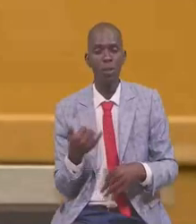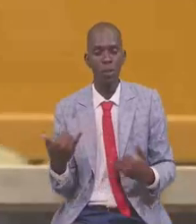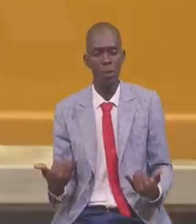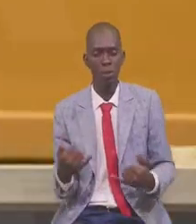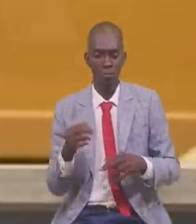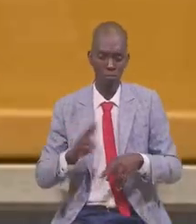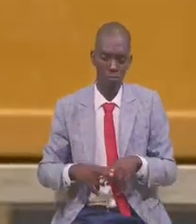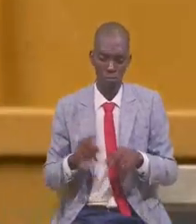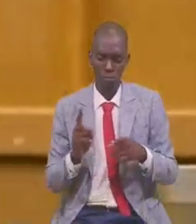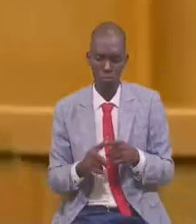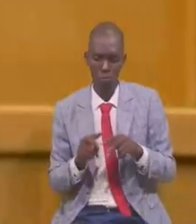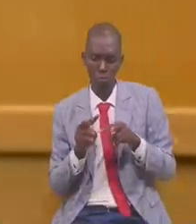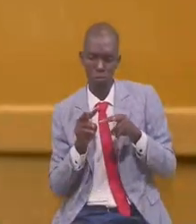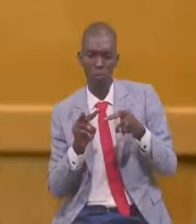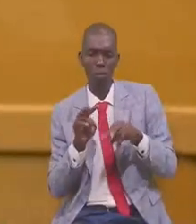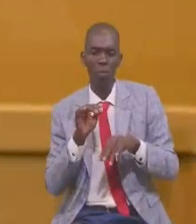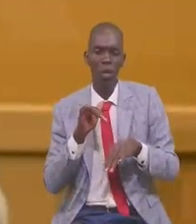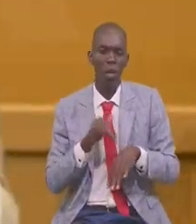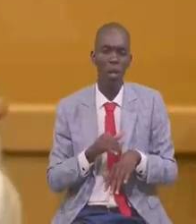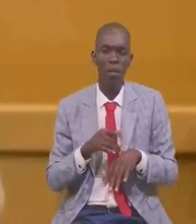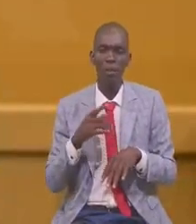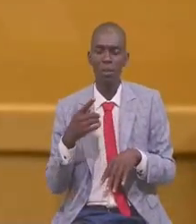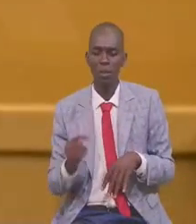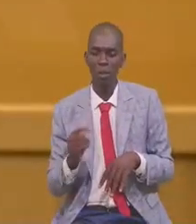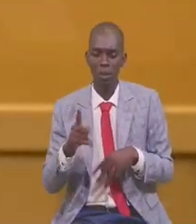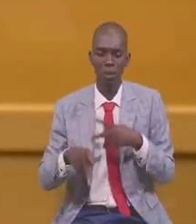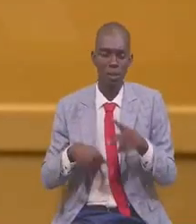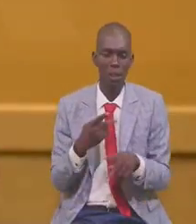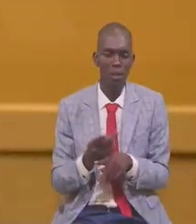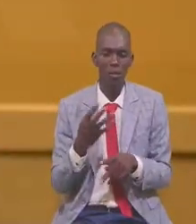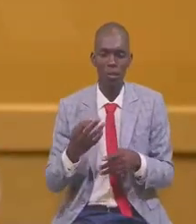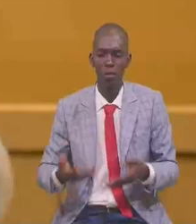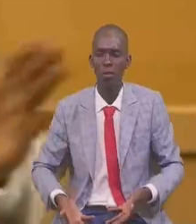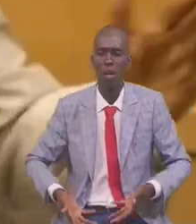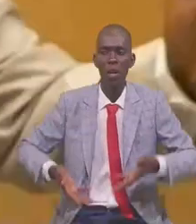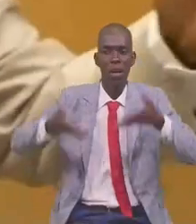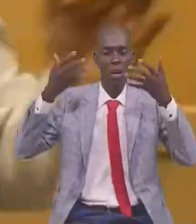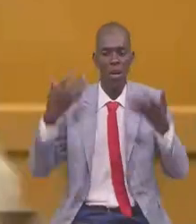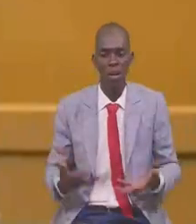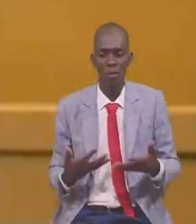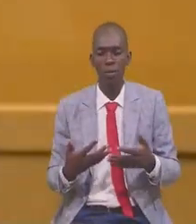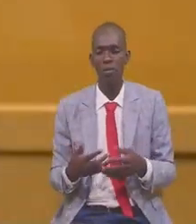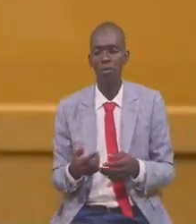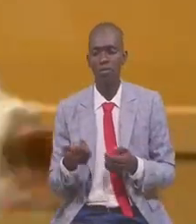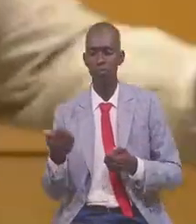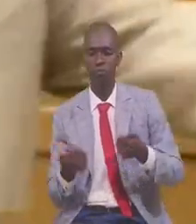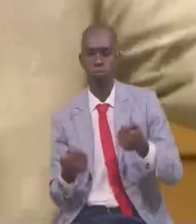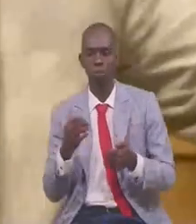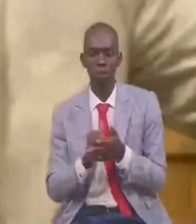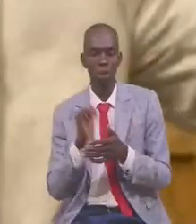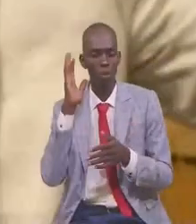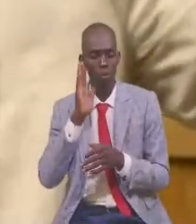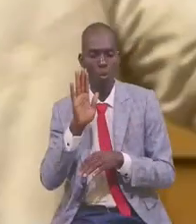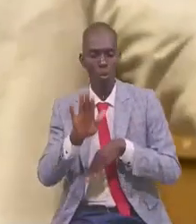le type de camions lourds qui pourront passer sur le pont. C'est pourquoi les ponts